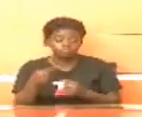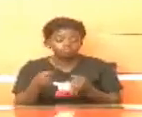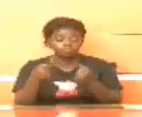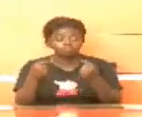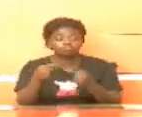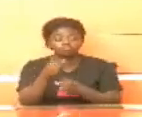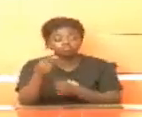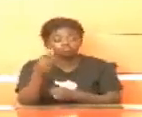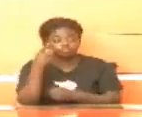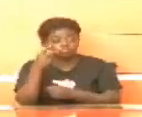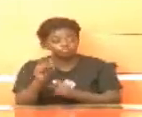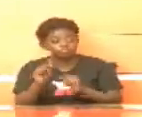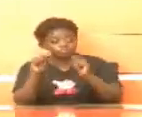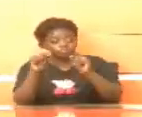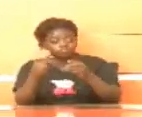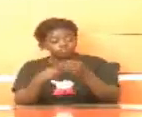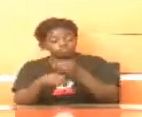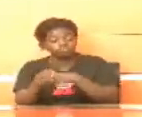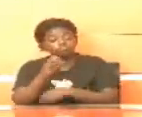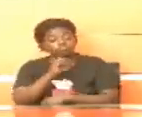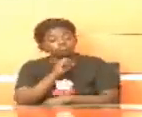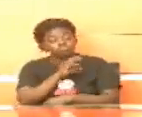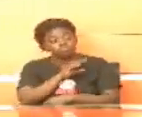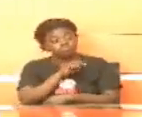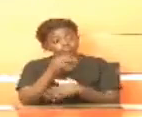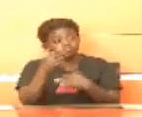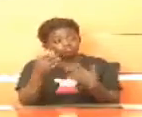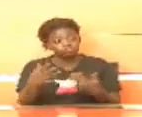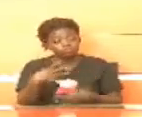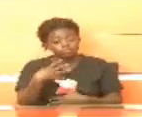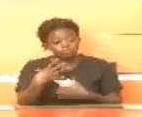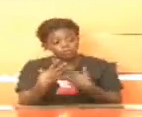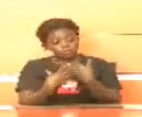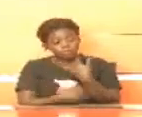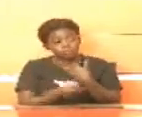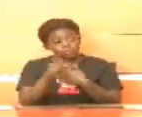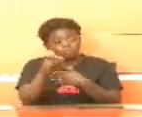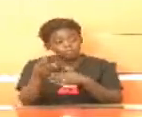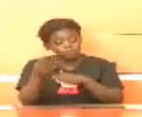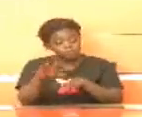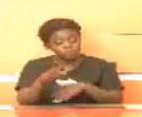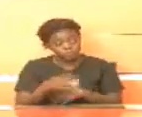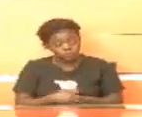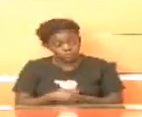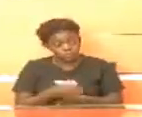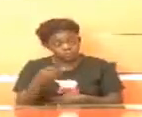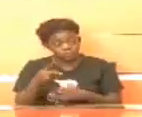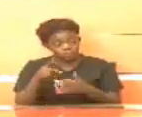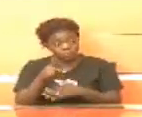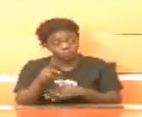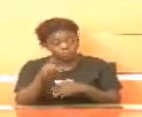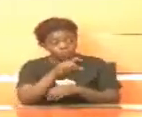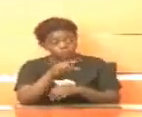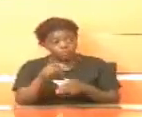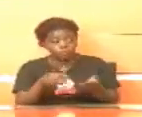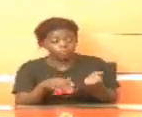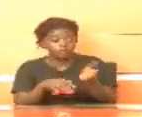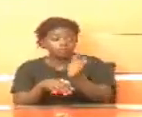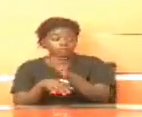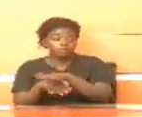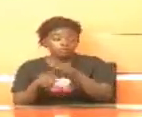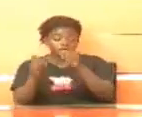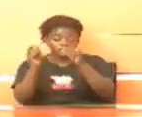Abamu ku be tusanze bazze okugula enniimu beemulugunyizza nti kati omwavu waakufa. Singa zikulira wiiki naalizeeyo n'enzirima